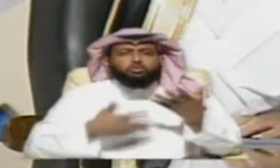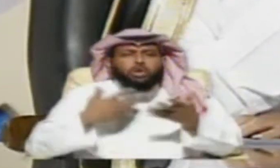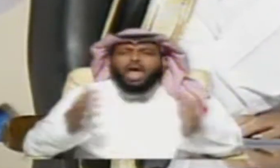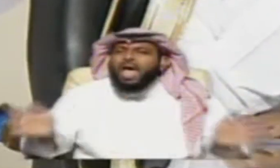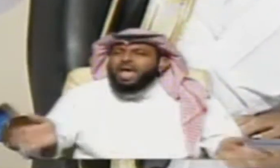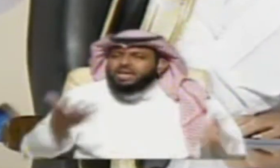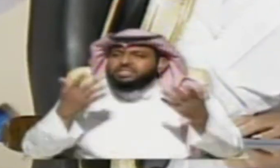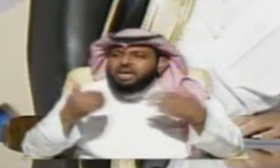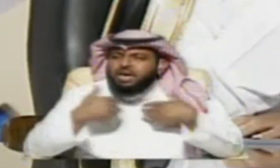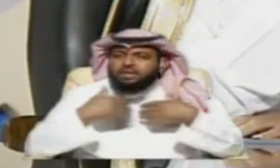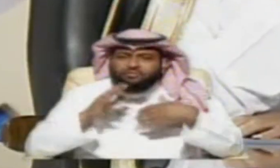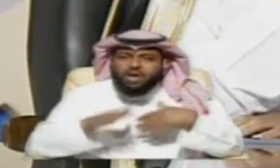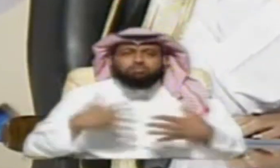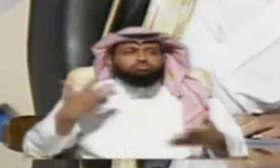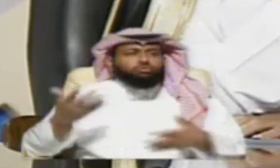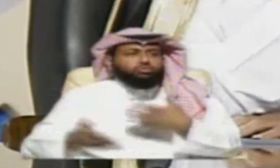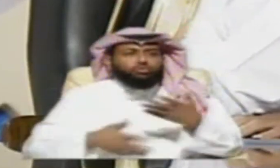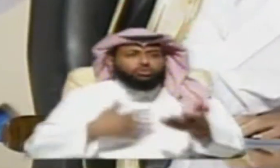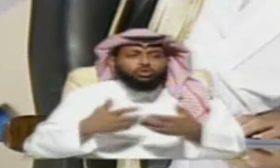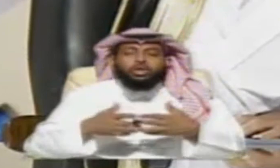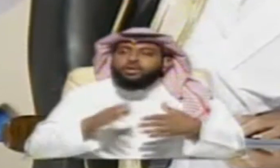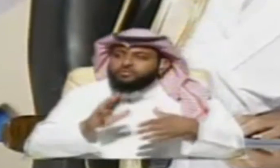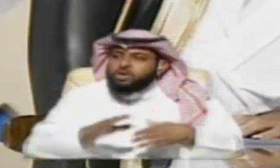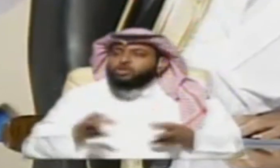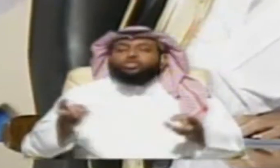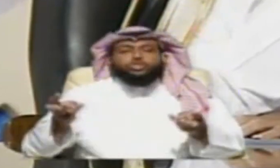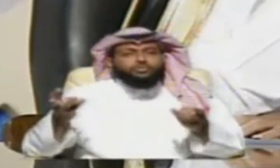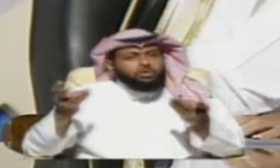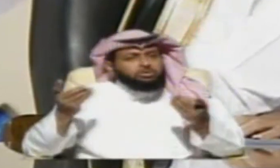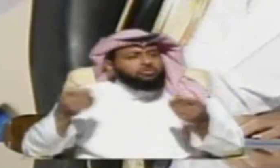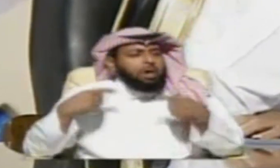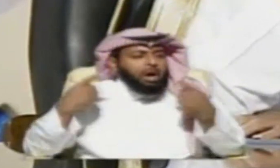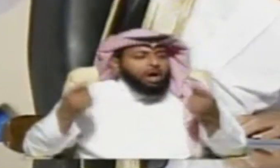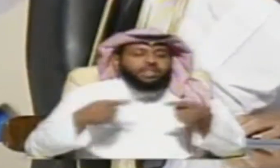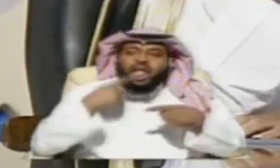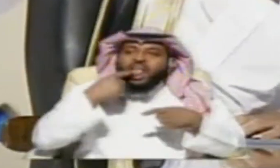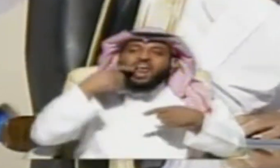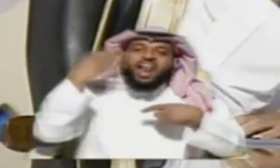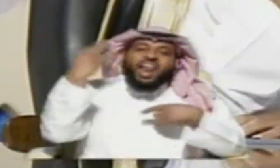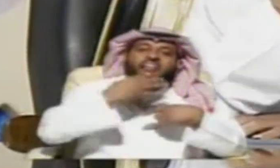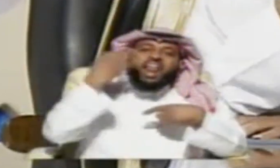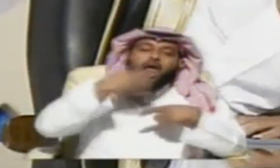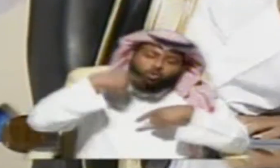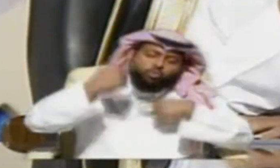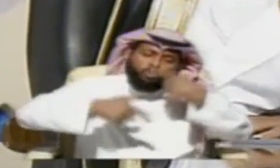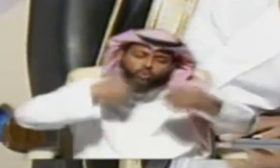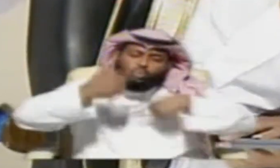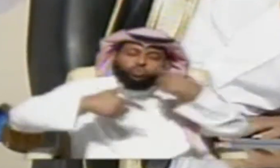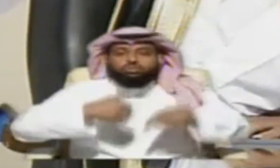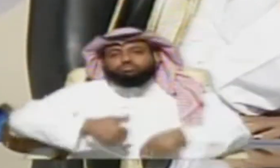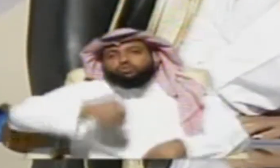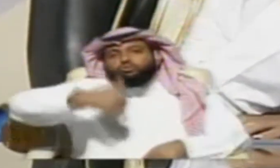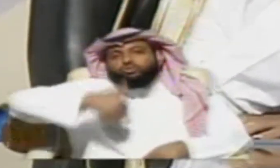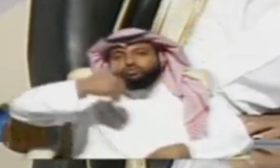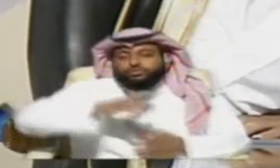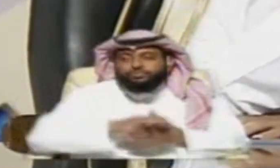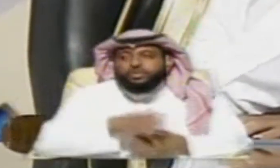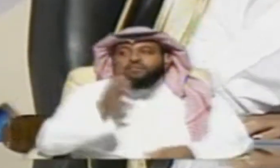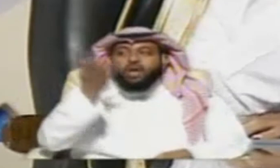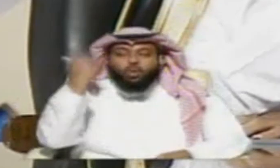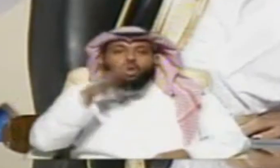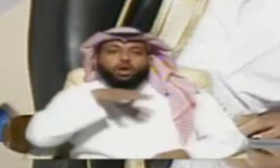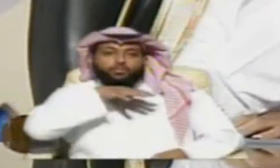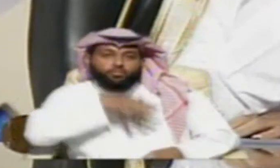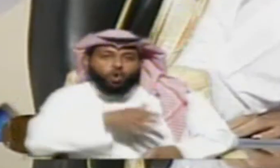لله. وهذا فيه امتثال لوصية النبي صلى الله عليه وسلم عندما سأله رجل فقال: يا رسول الله، إن